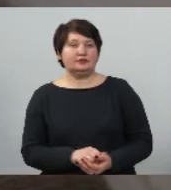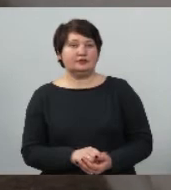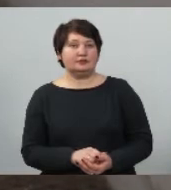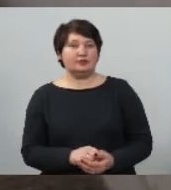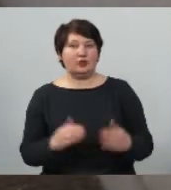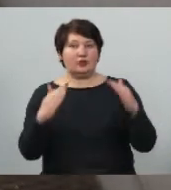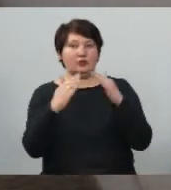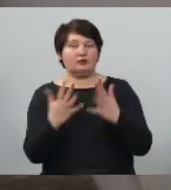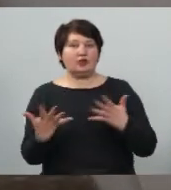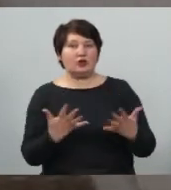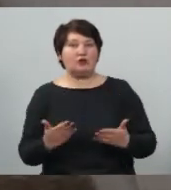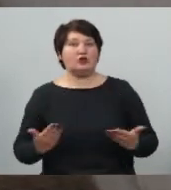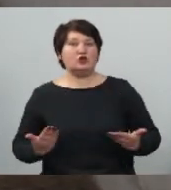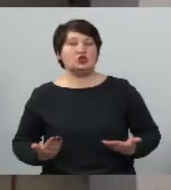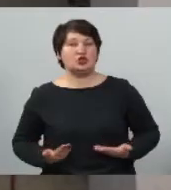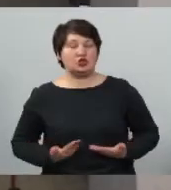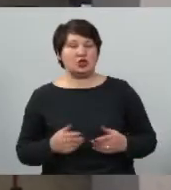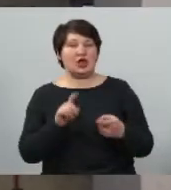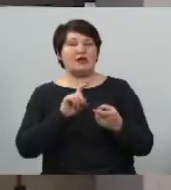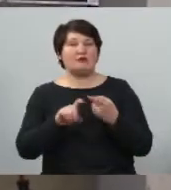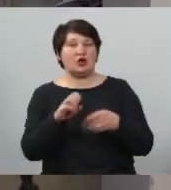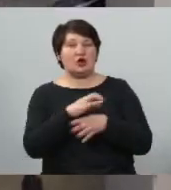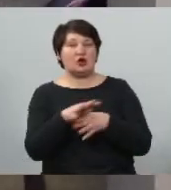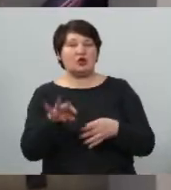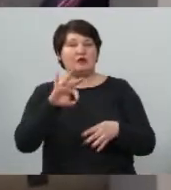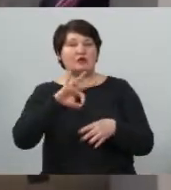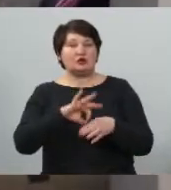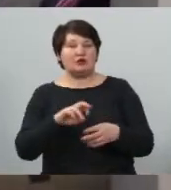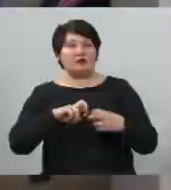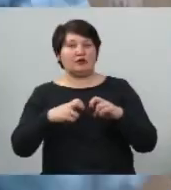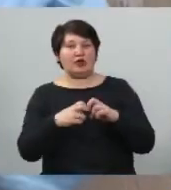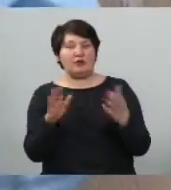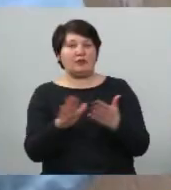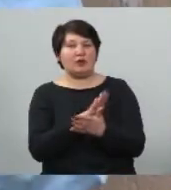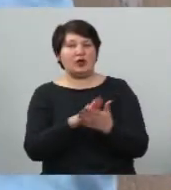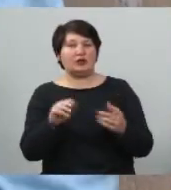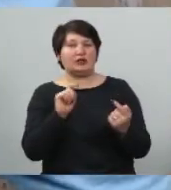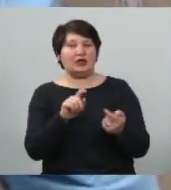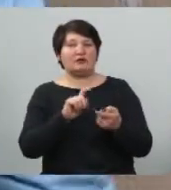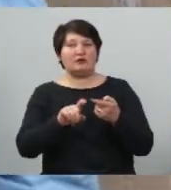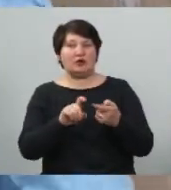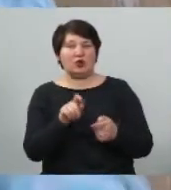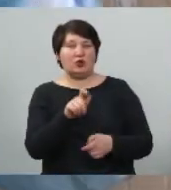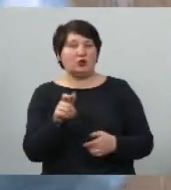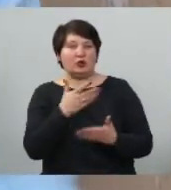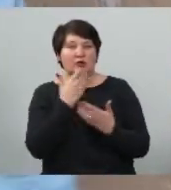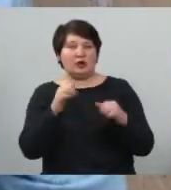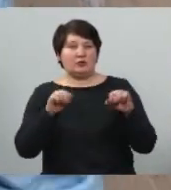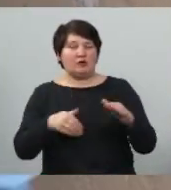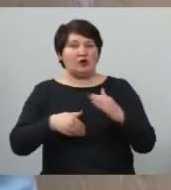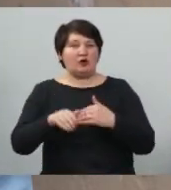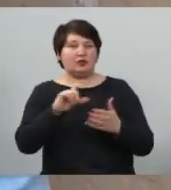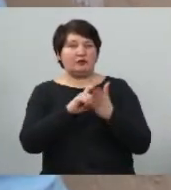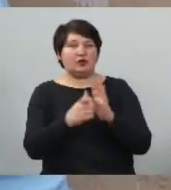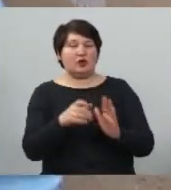Будинок, у якому жила інфікована коронавірусом Івано-Франківка, продезінфікували. Зараз люди не мають права виходити з квартири,